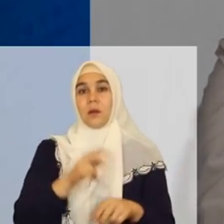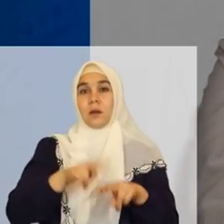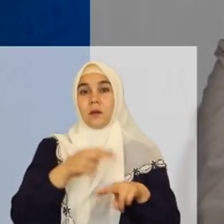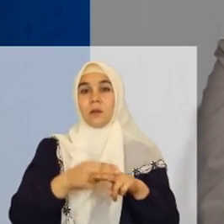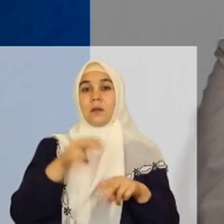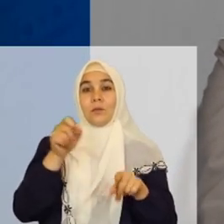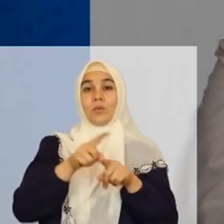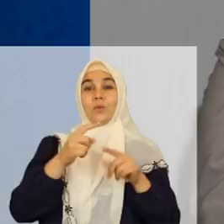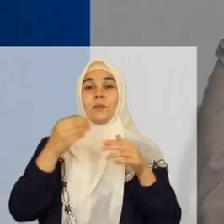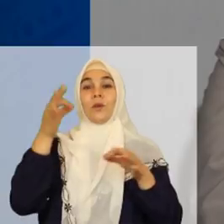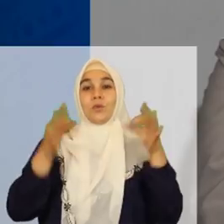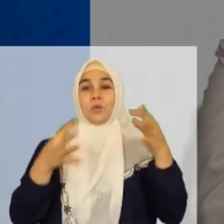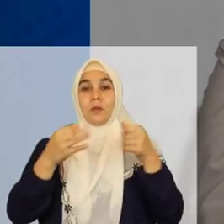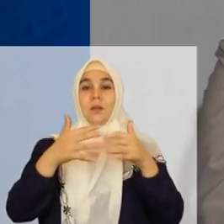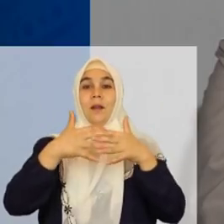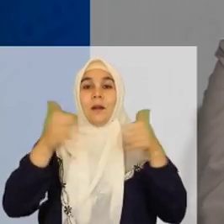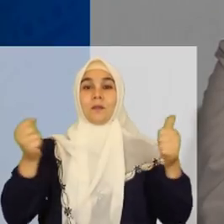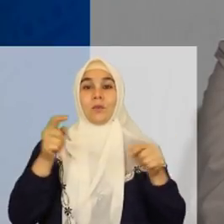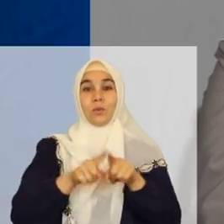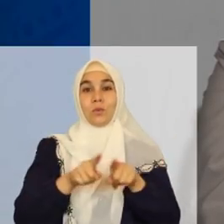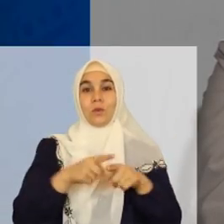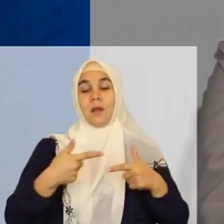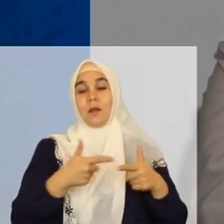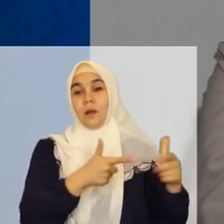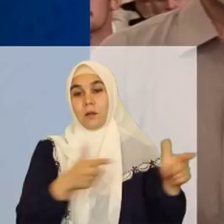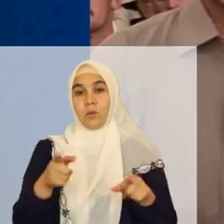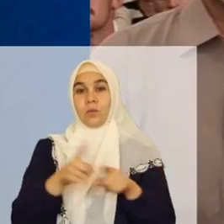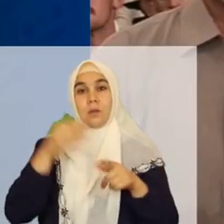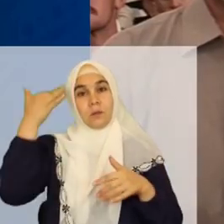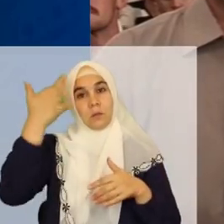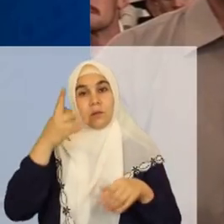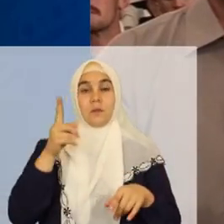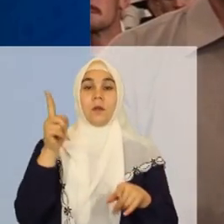xuddi qiyomat kuniga tayyorgarlik ko'rayotganning niyatida bo'lish kerak.